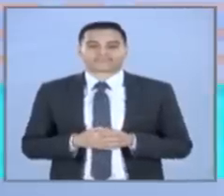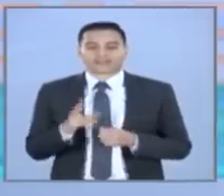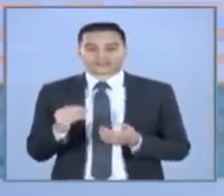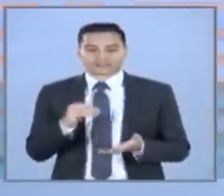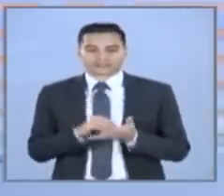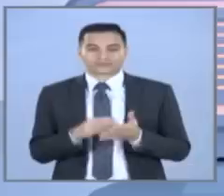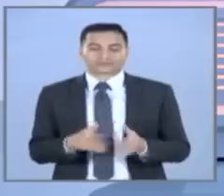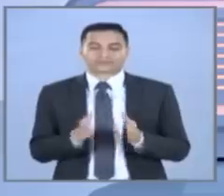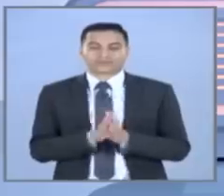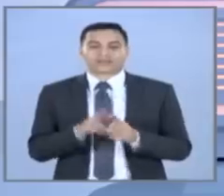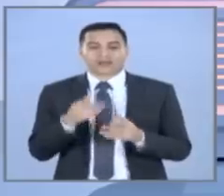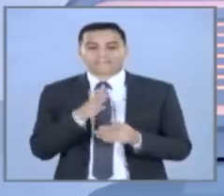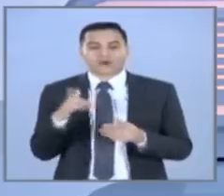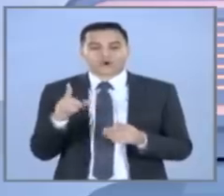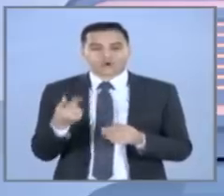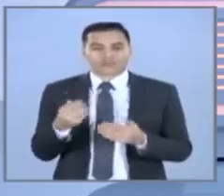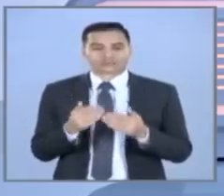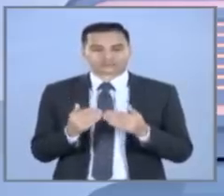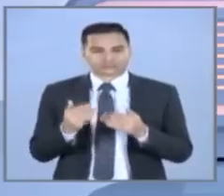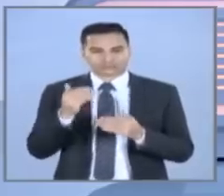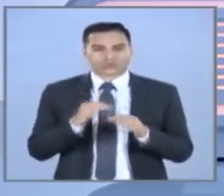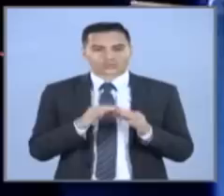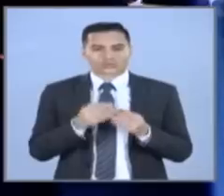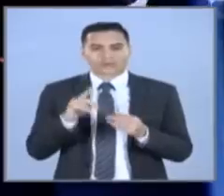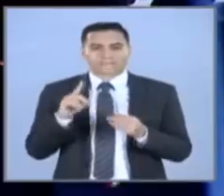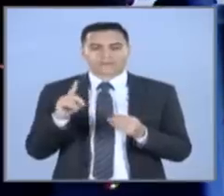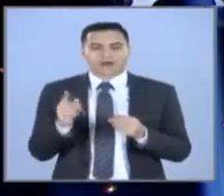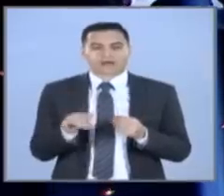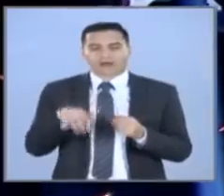20 نقطة، النتيجة اتغيرت. 115 عائلة برايا،